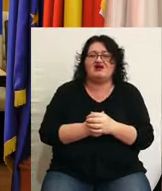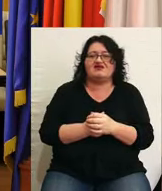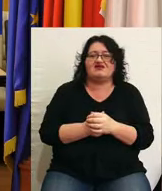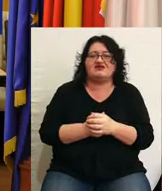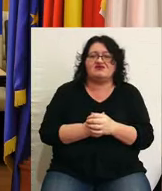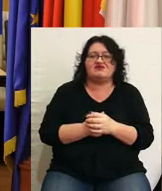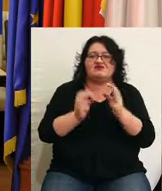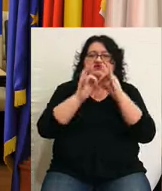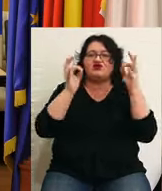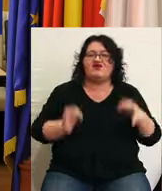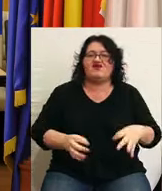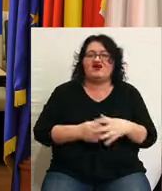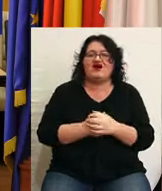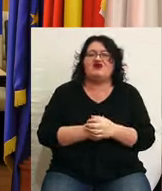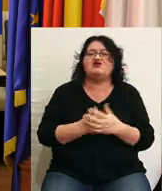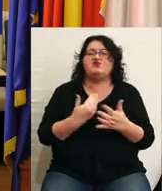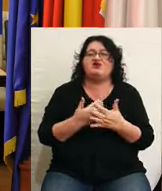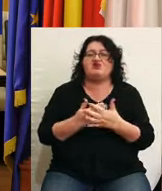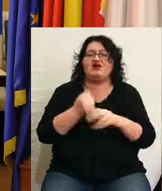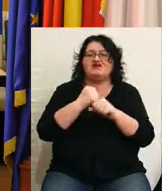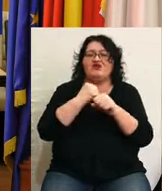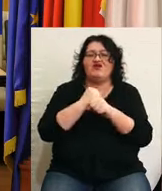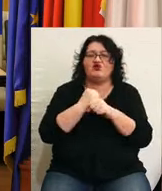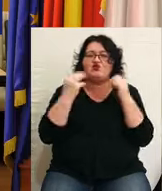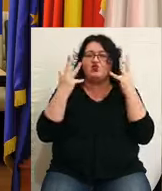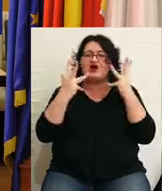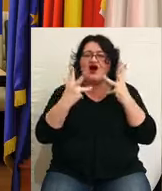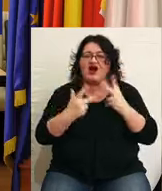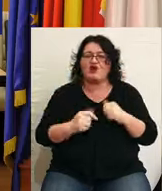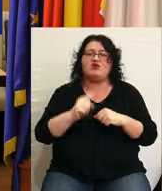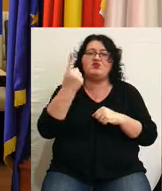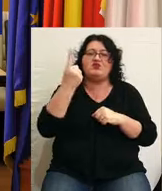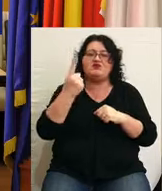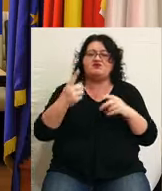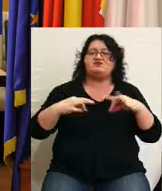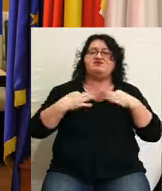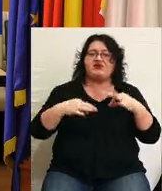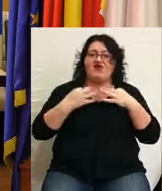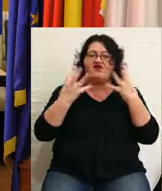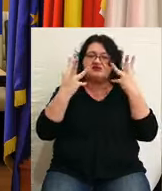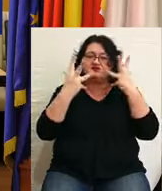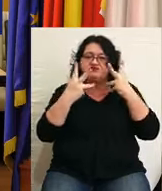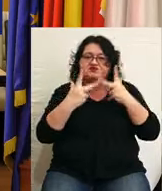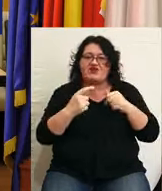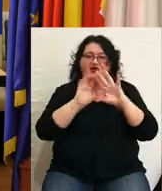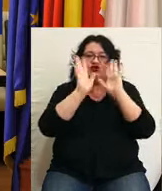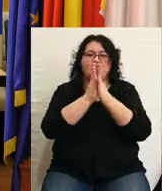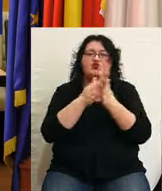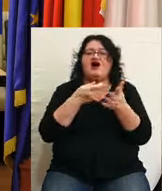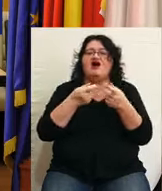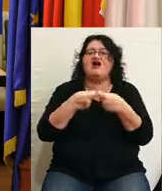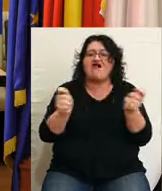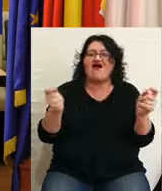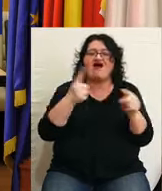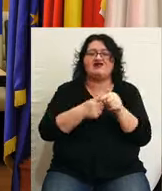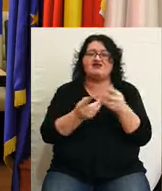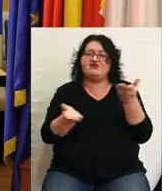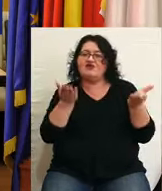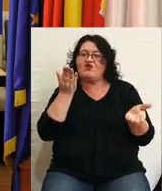de certificate. Și atunci au făcut un calcul în primăvară, unde au calculat costul de gaz versus